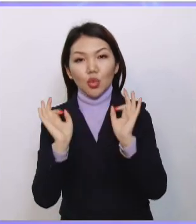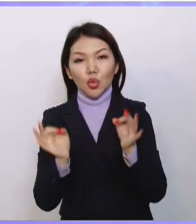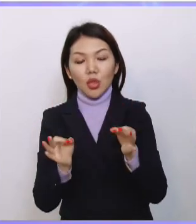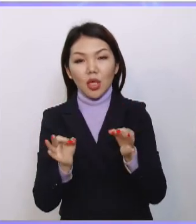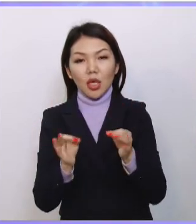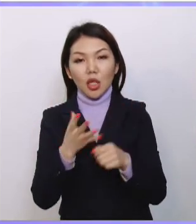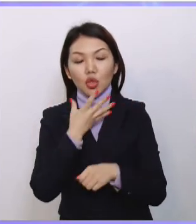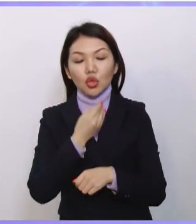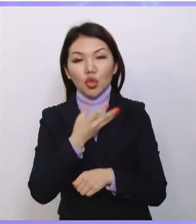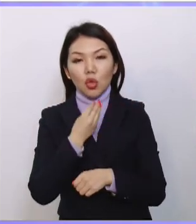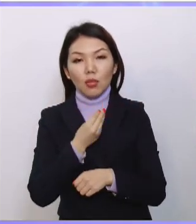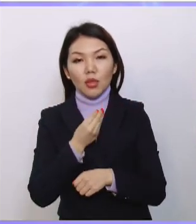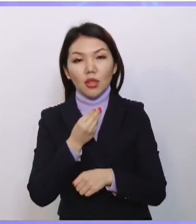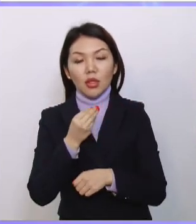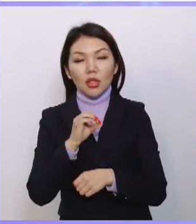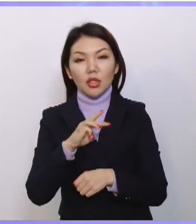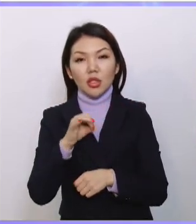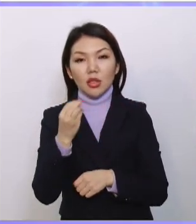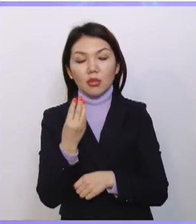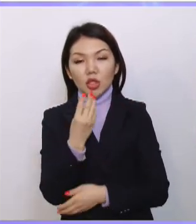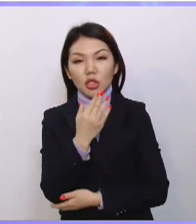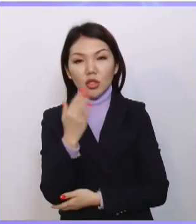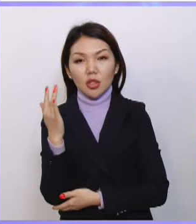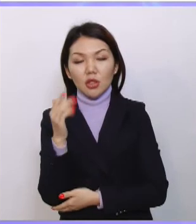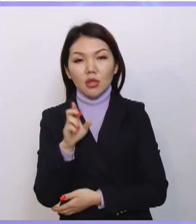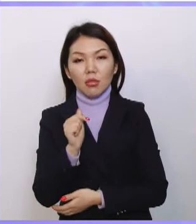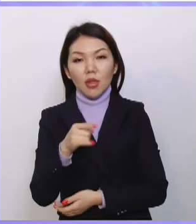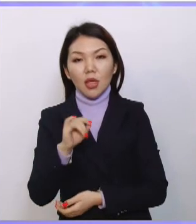Чоң атам жемиш багын жакшы карайт.